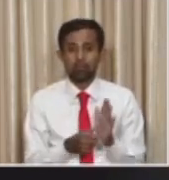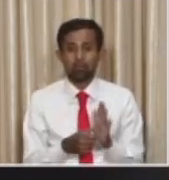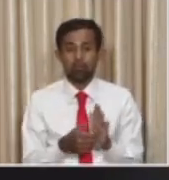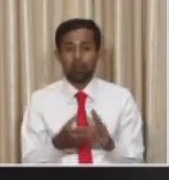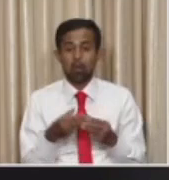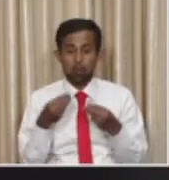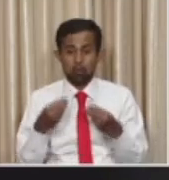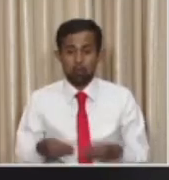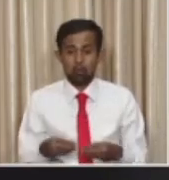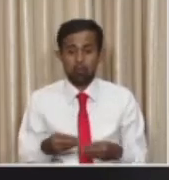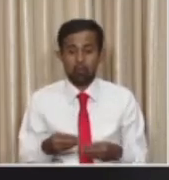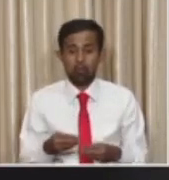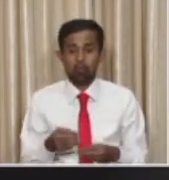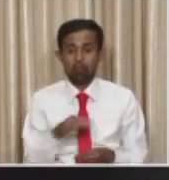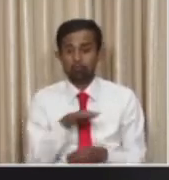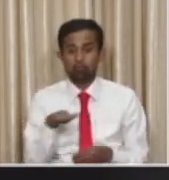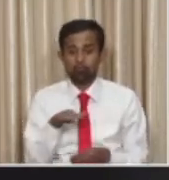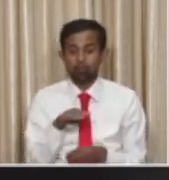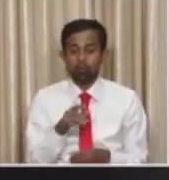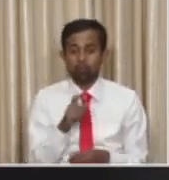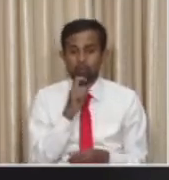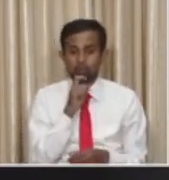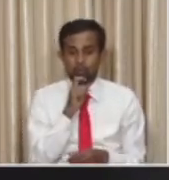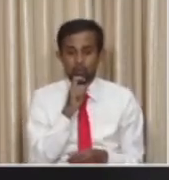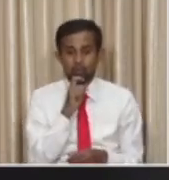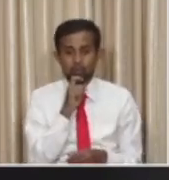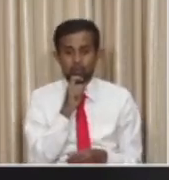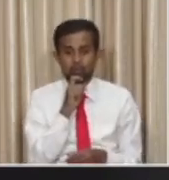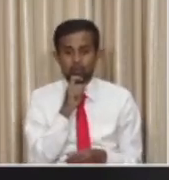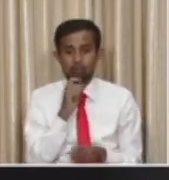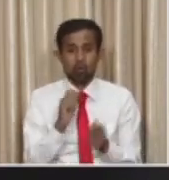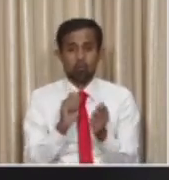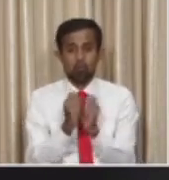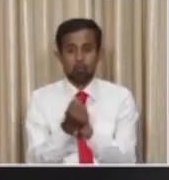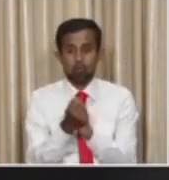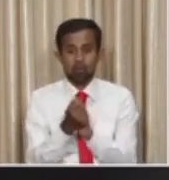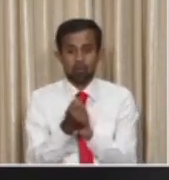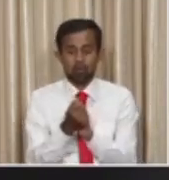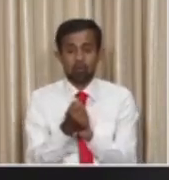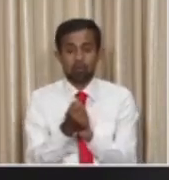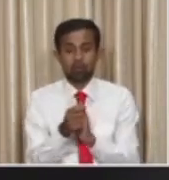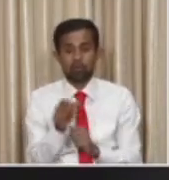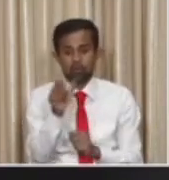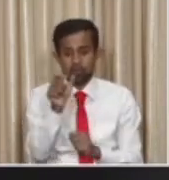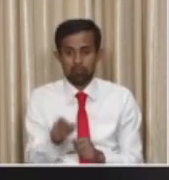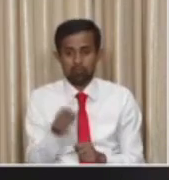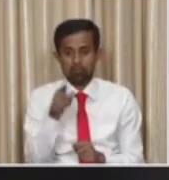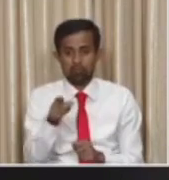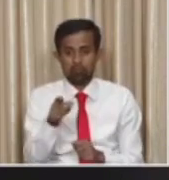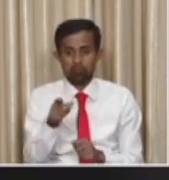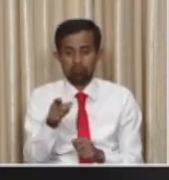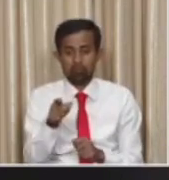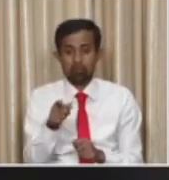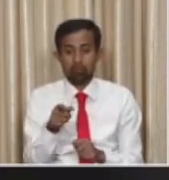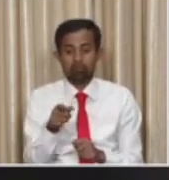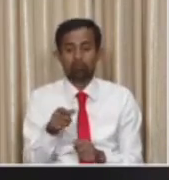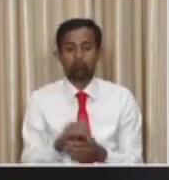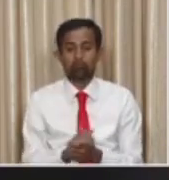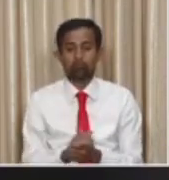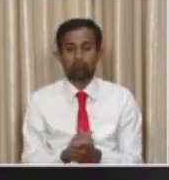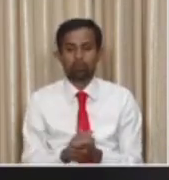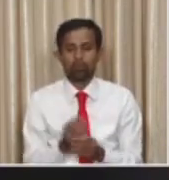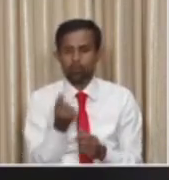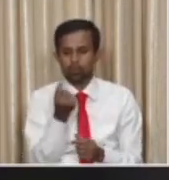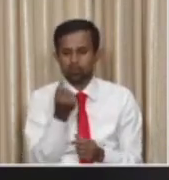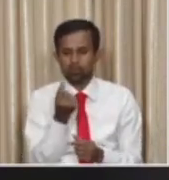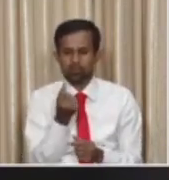ඒ උසාවි වලටම පොඩ්ඩක් මොකක් හරි ඔබතුමාගේ සංශෝධනයක් කරලා ඒ අයට බේරුම් කරන එහෙම නැත්නම් ඔය පොඩි